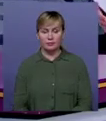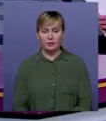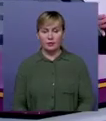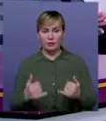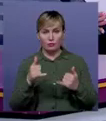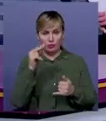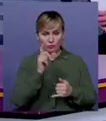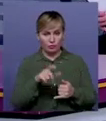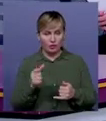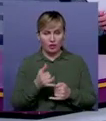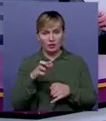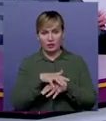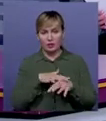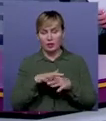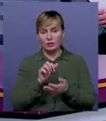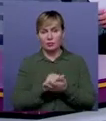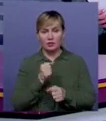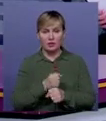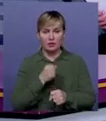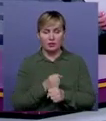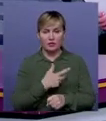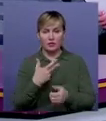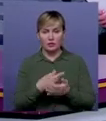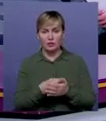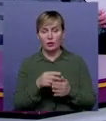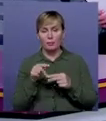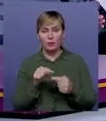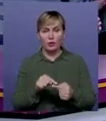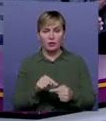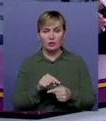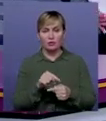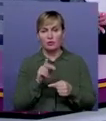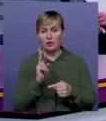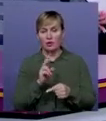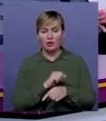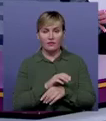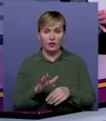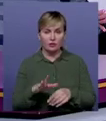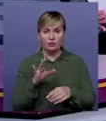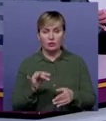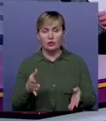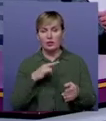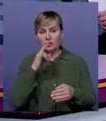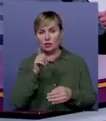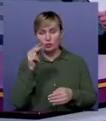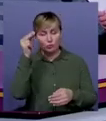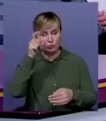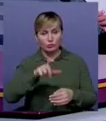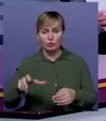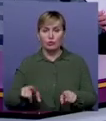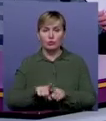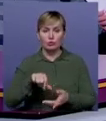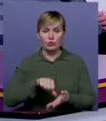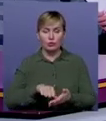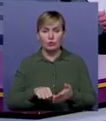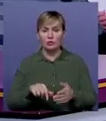Сегодня ученые нескольких стран занимаются разработкой вакцины против коронавируса. Не остались в стороне и казахстанские ученые. В стране планируют